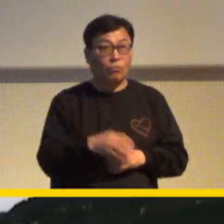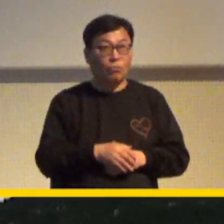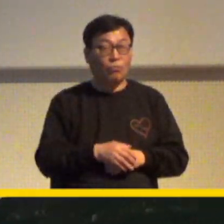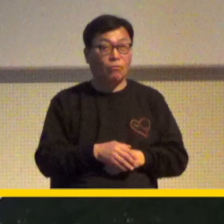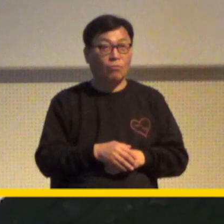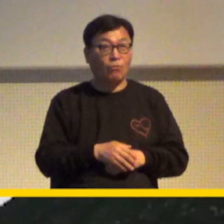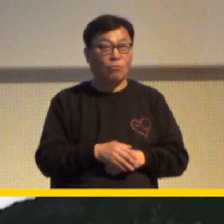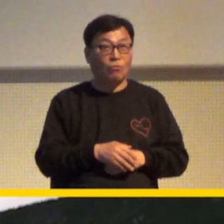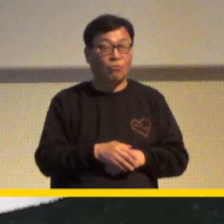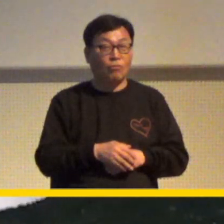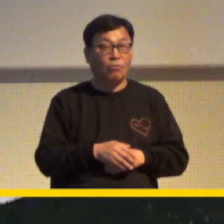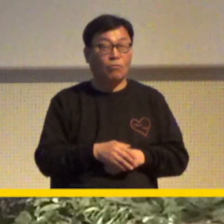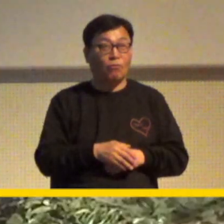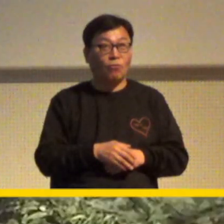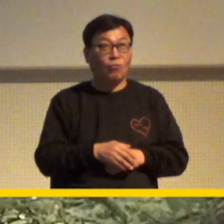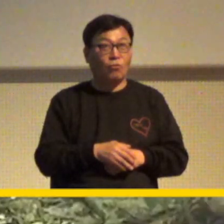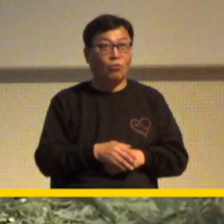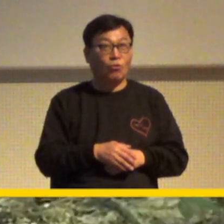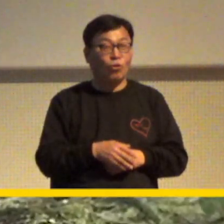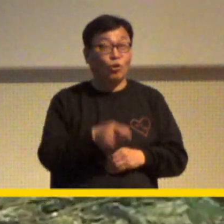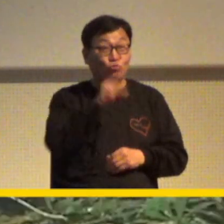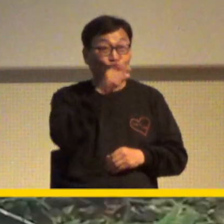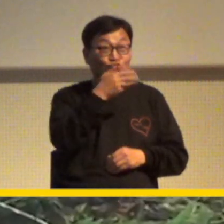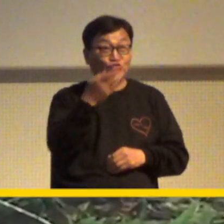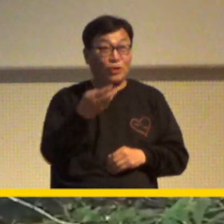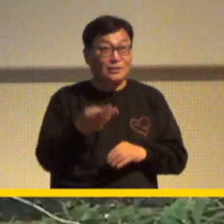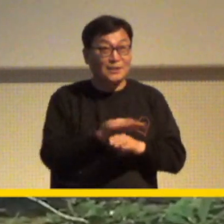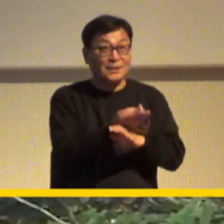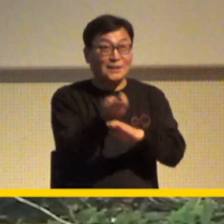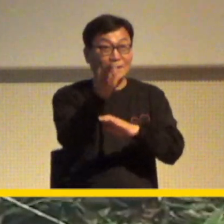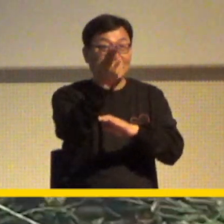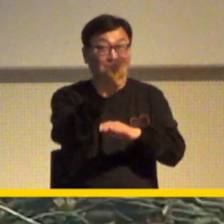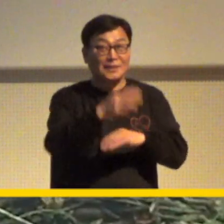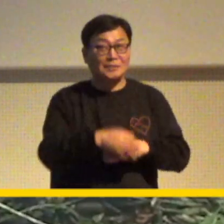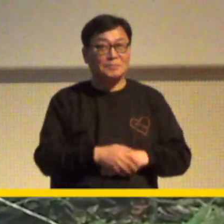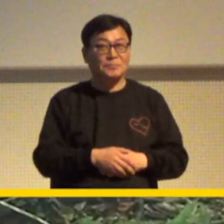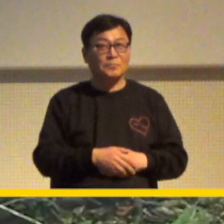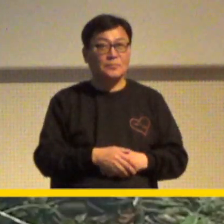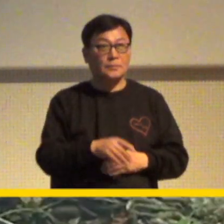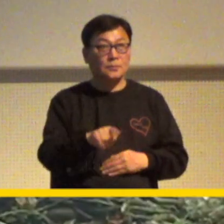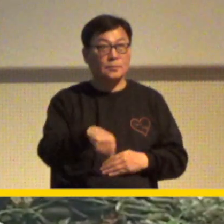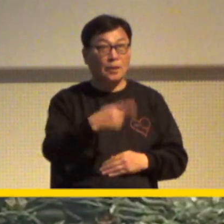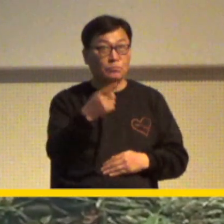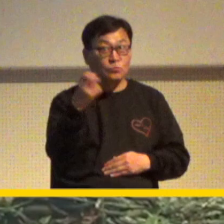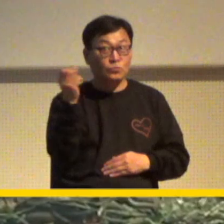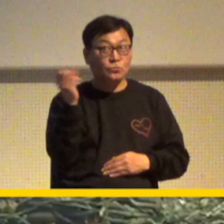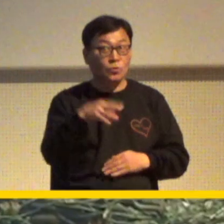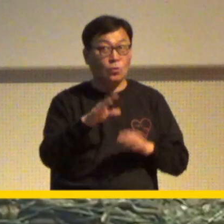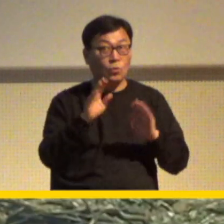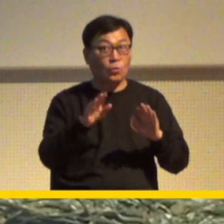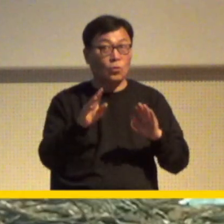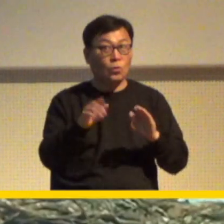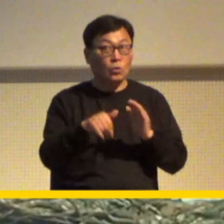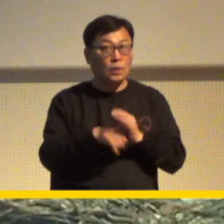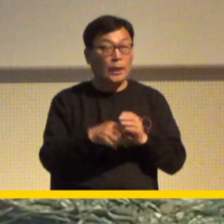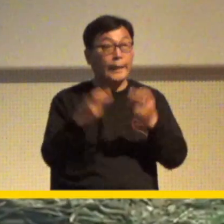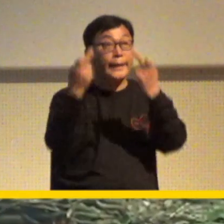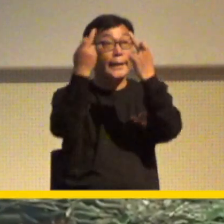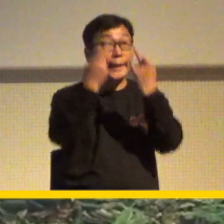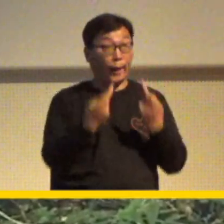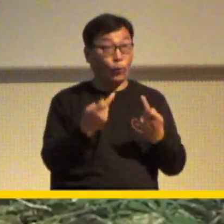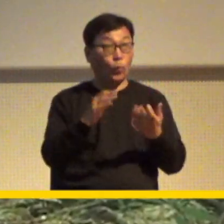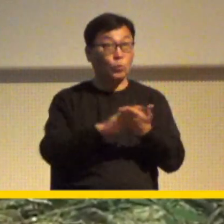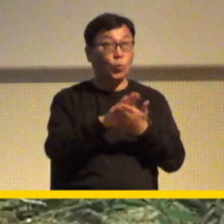네. 오 수상스키 수상스키 한번 해봤어. 오 이거는 동기들이랑 네, 계곡 놀러